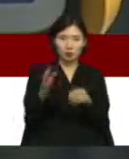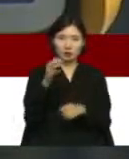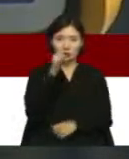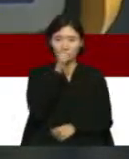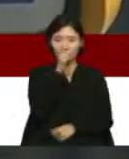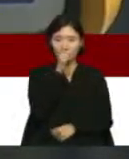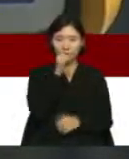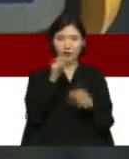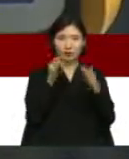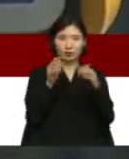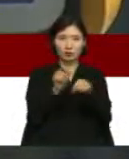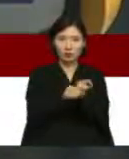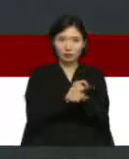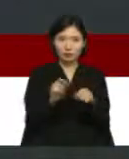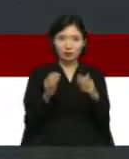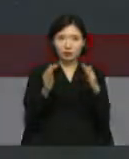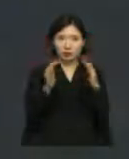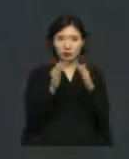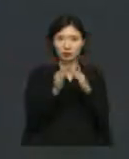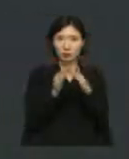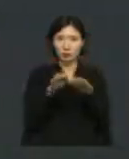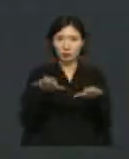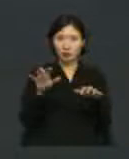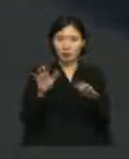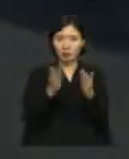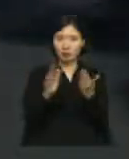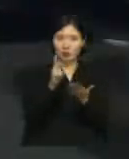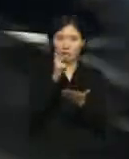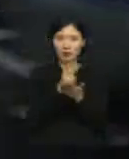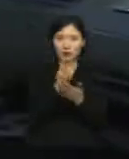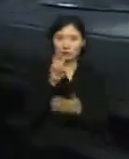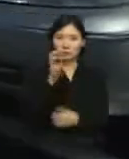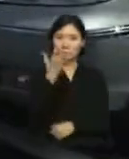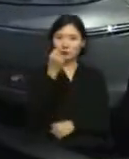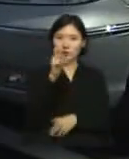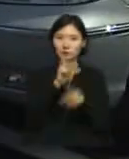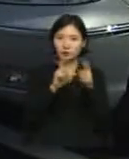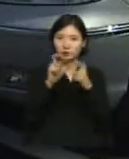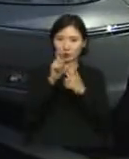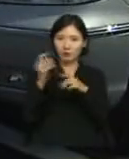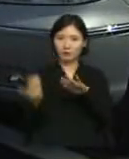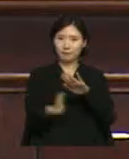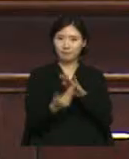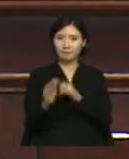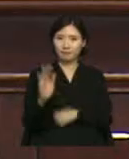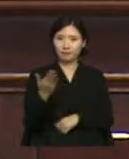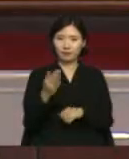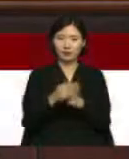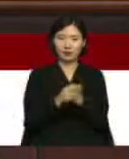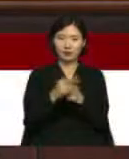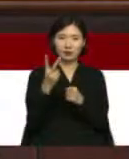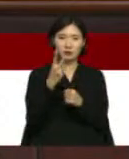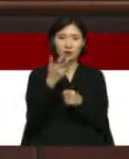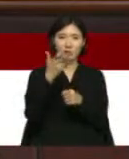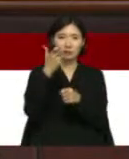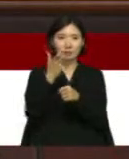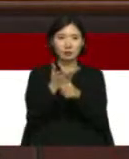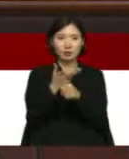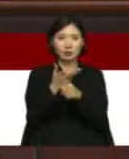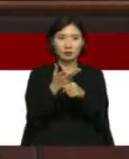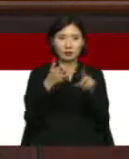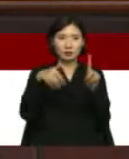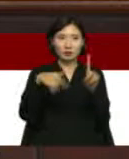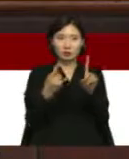특별회계에서는 주택가 공영주차장 건설 사업에 30억 원이 추가로 편성됐습니다. 2018년도 제1회